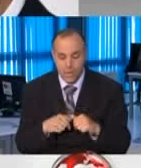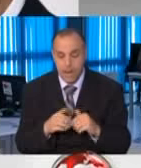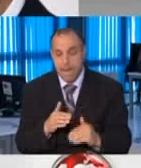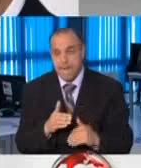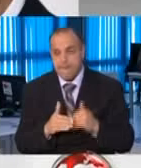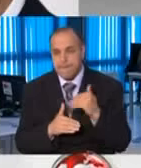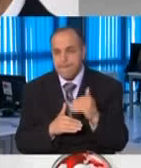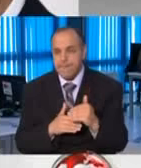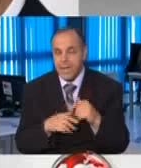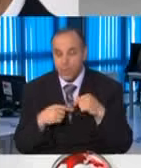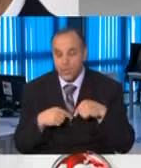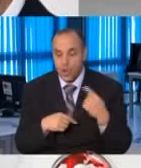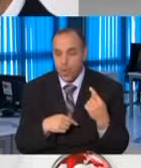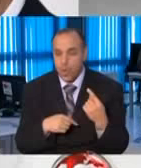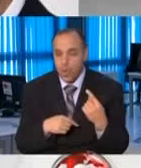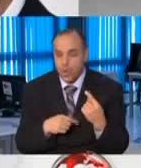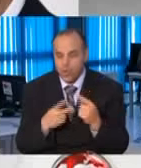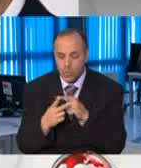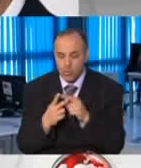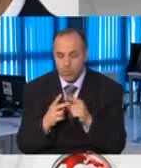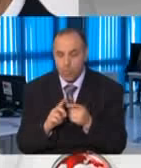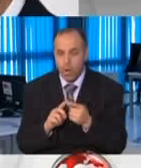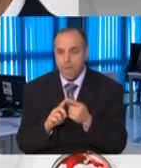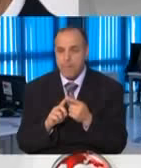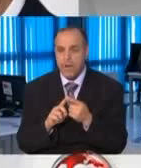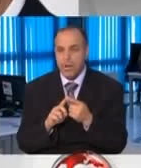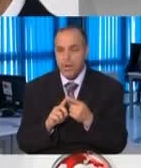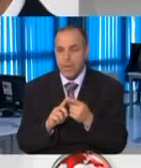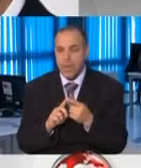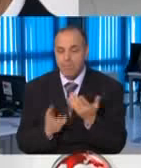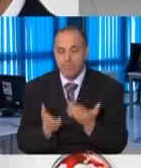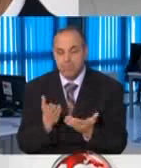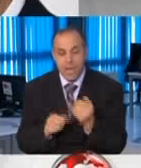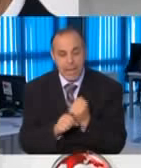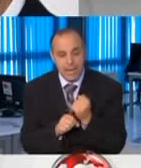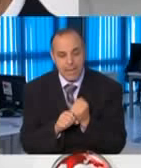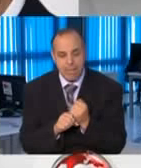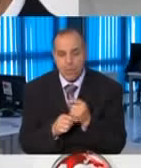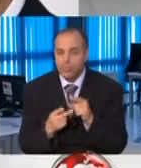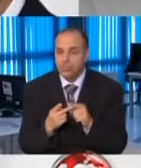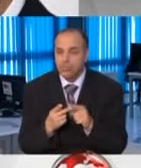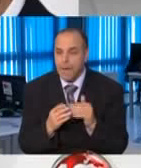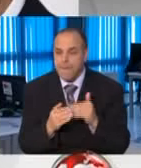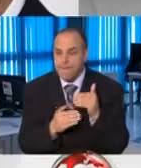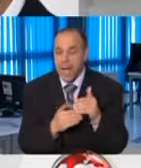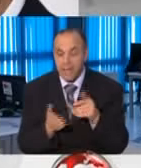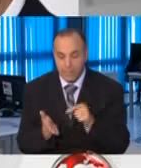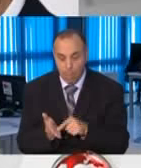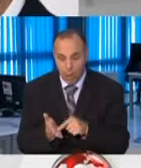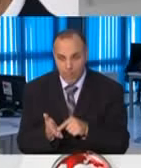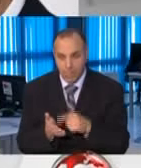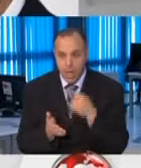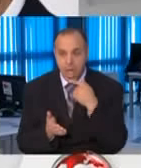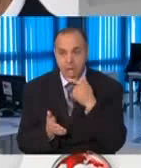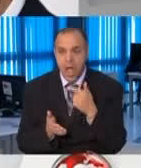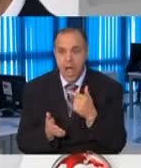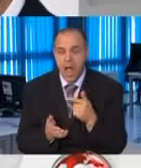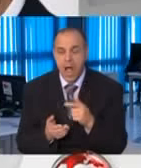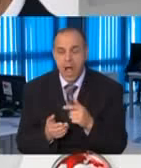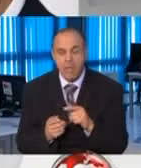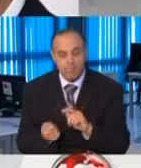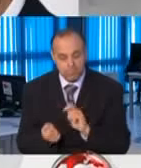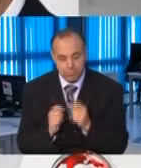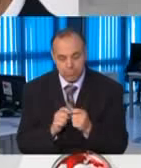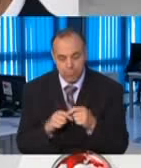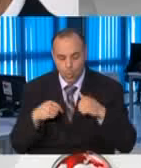سيقوم وفق الصيد على أساس عنصرين هامين هما تقييم الأداء ومقتضيات المرحلة الراهنة. وعن ملامح هذا